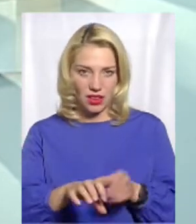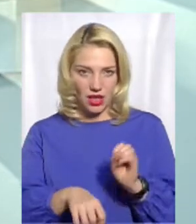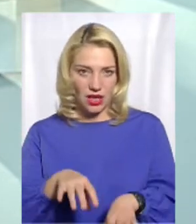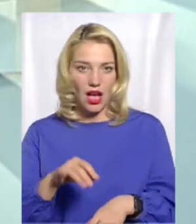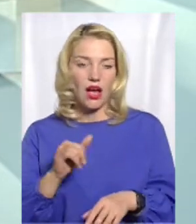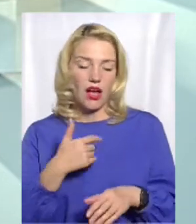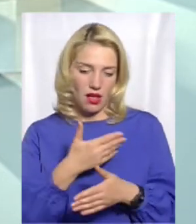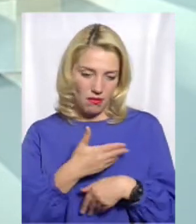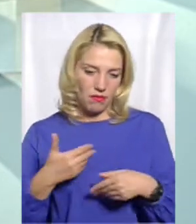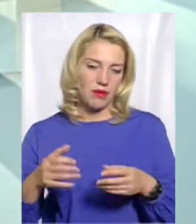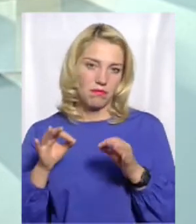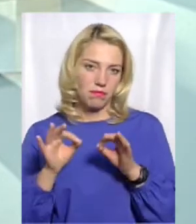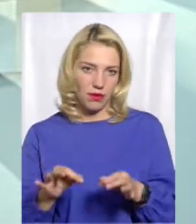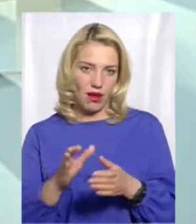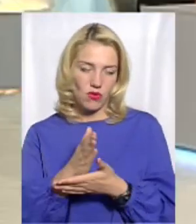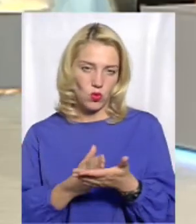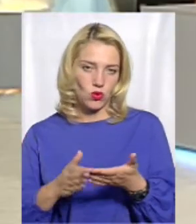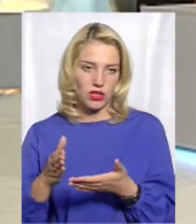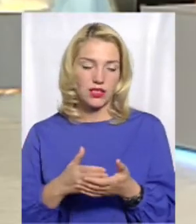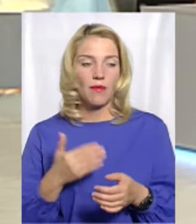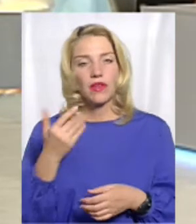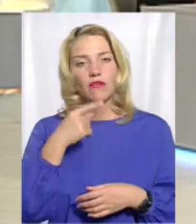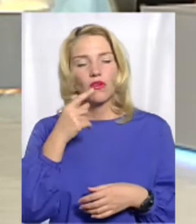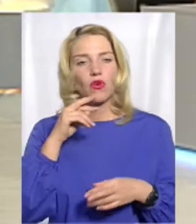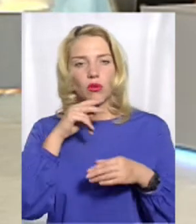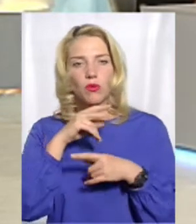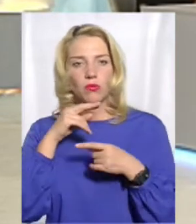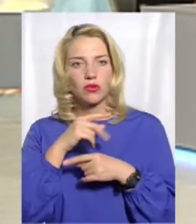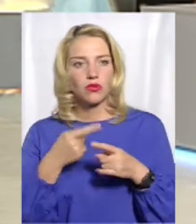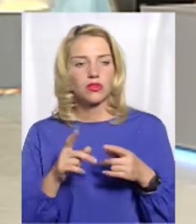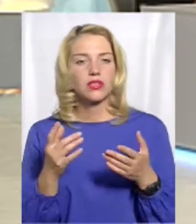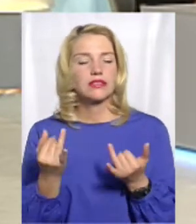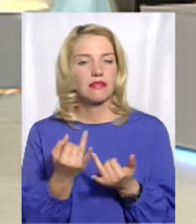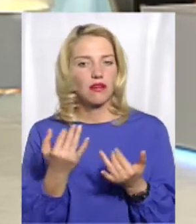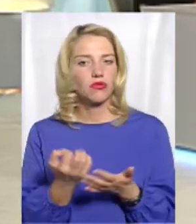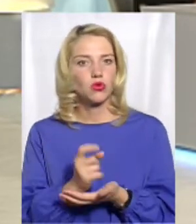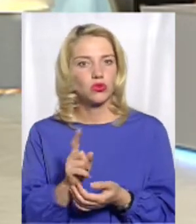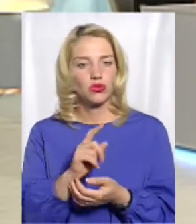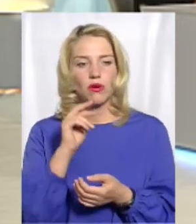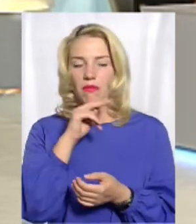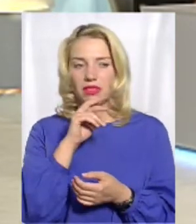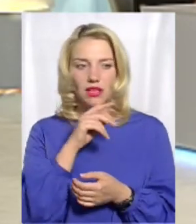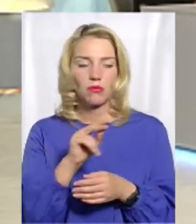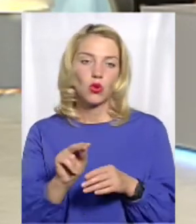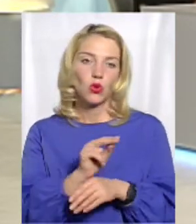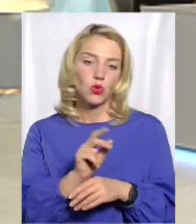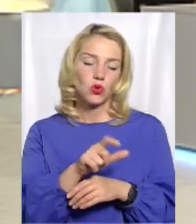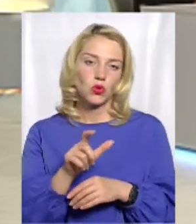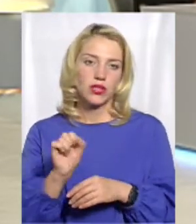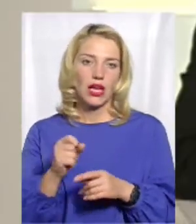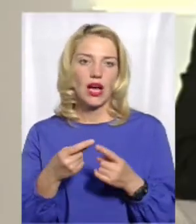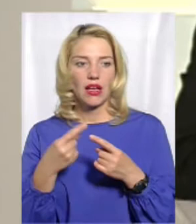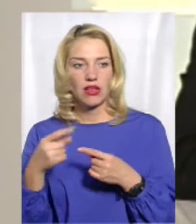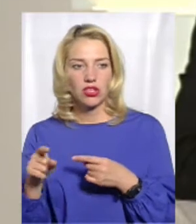зробимо, утилізуємо вірно. А ось ви говорите про медикаменти. Цікаво виходить, ці медикаменти, вони з одної сторони лікують людей, а з